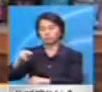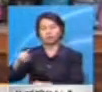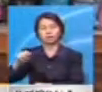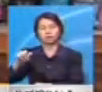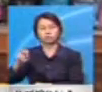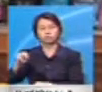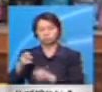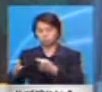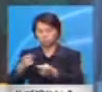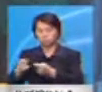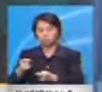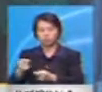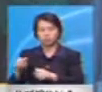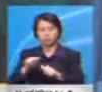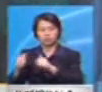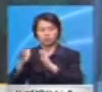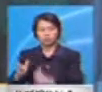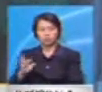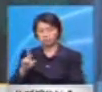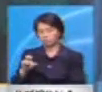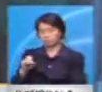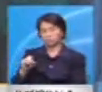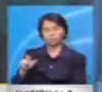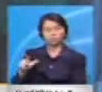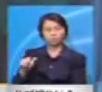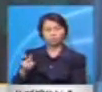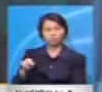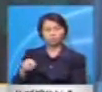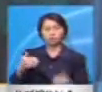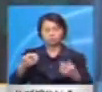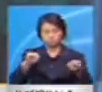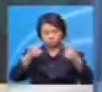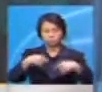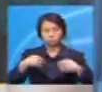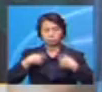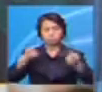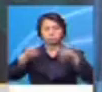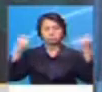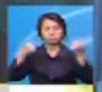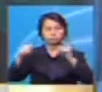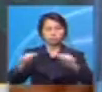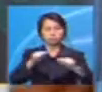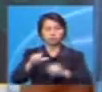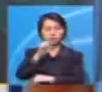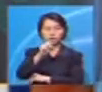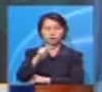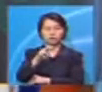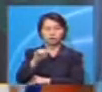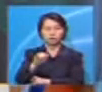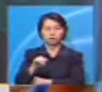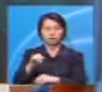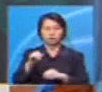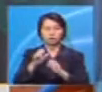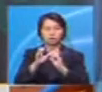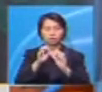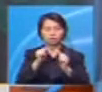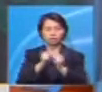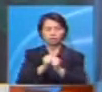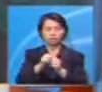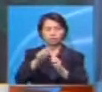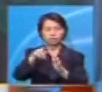dikelolakan aktivis budaya roslan Madun hadir sama memeriahkan karnival penggiat seni Sani keratasa dan